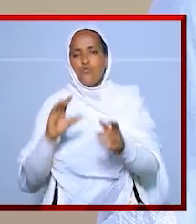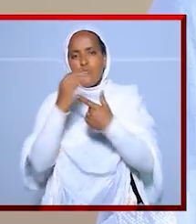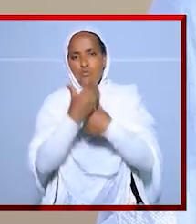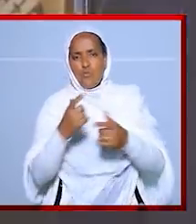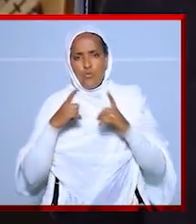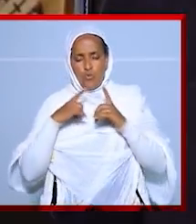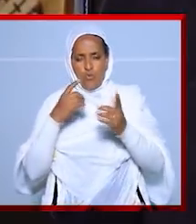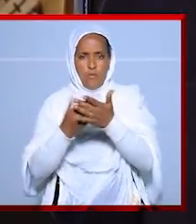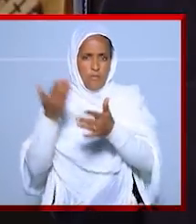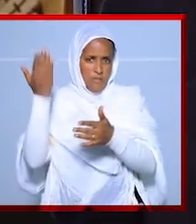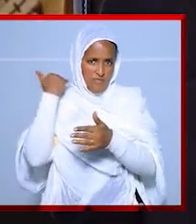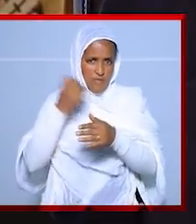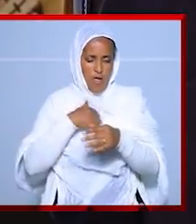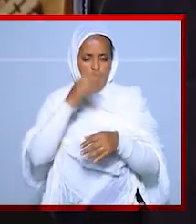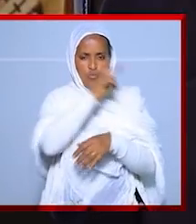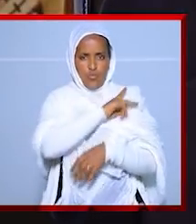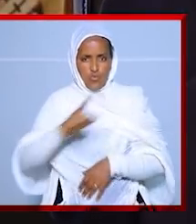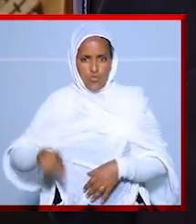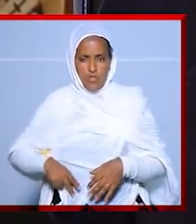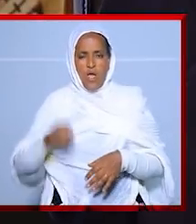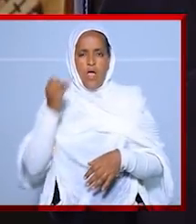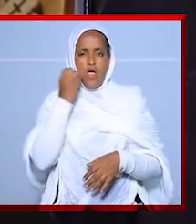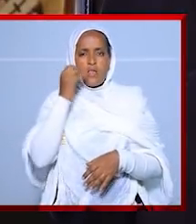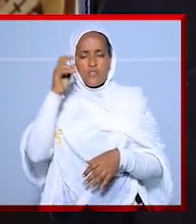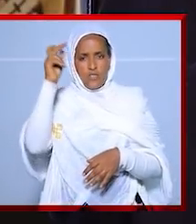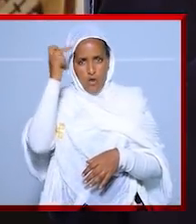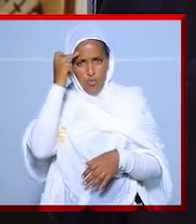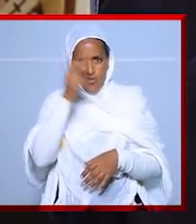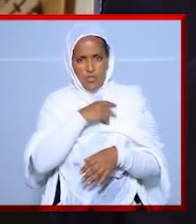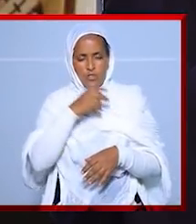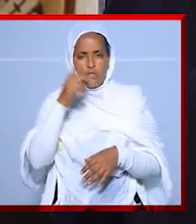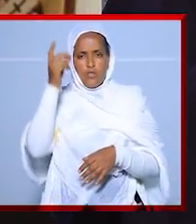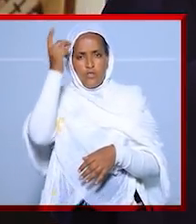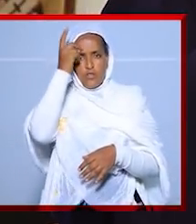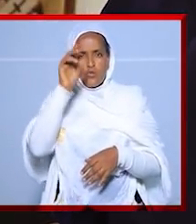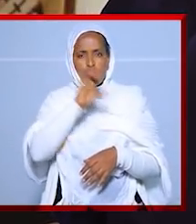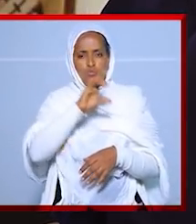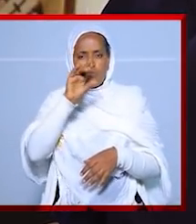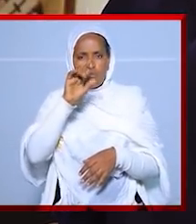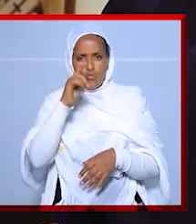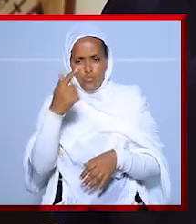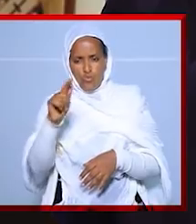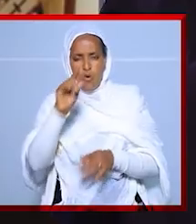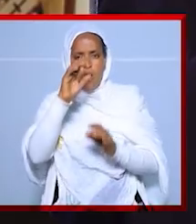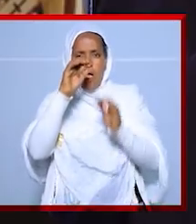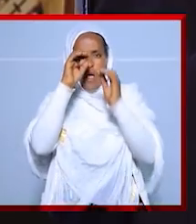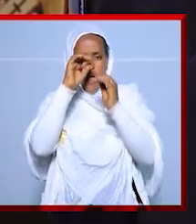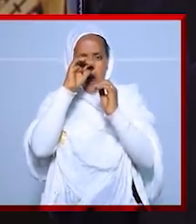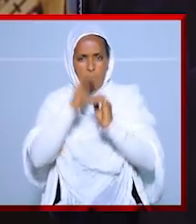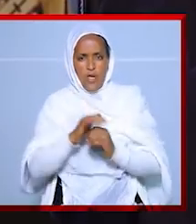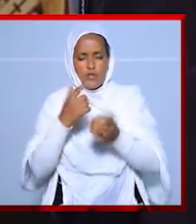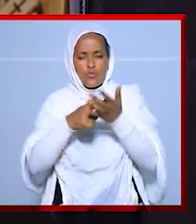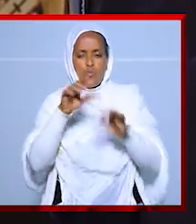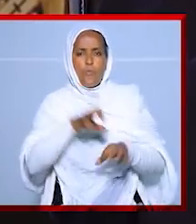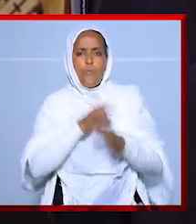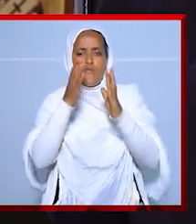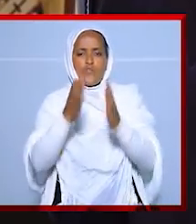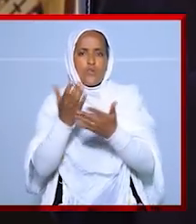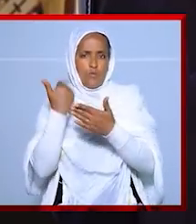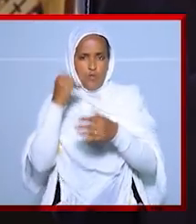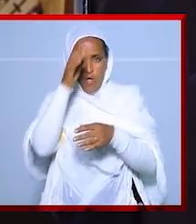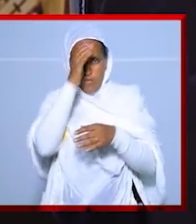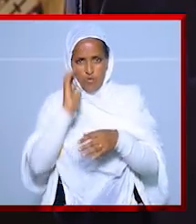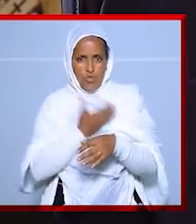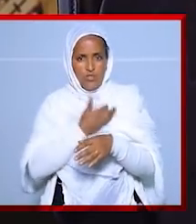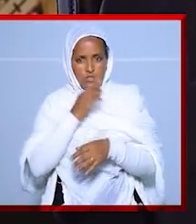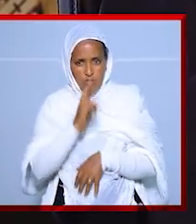ሆኖ ኖረዋል። ቀድሞ የነበሩቱ ነገስታት እና አጼ ዳዊት እና ይኩኖ አምላክ እነ ዘርዓ ያዕቆብ እነዛ ሁሉ መንፈሳዊ